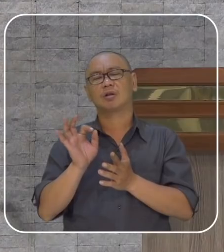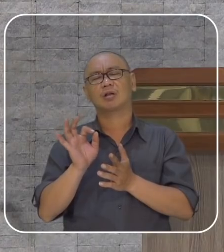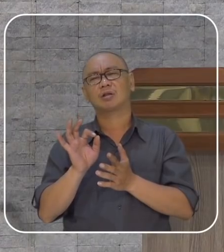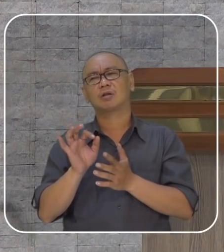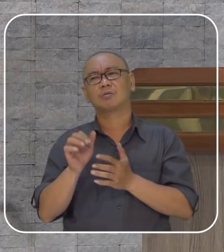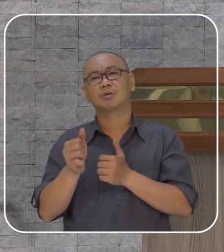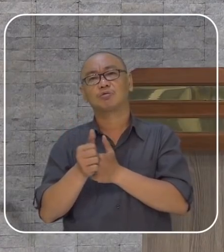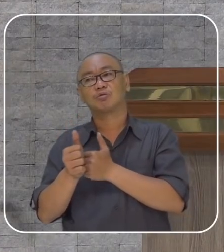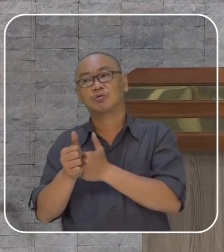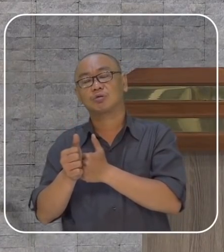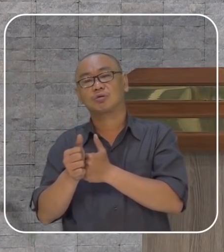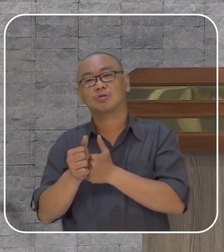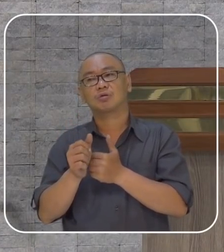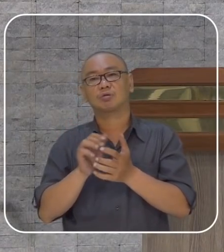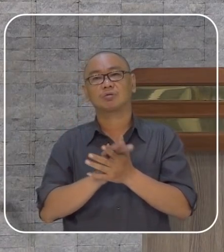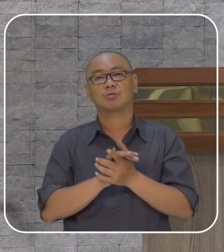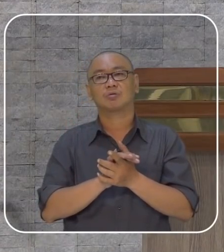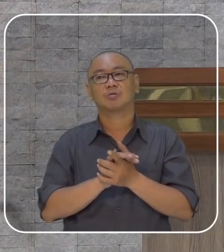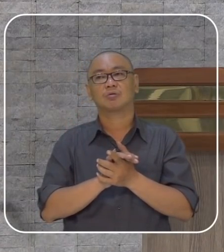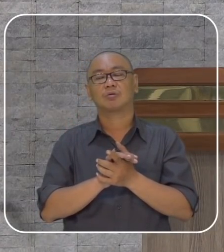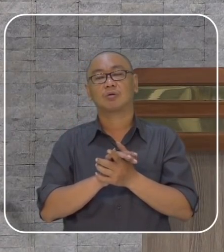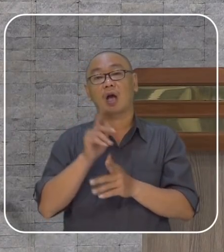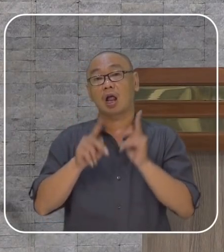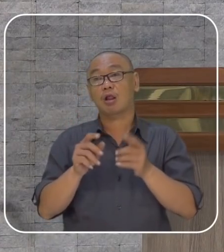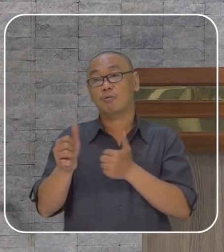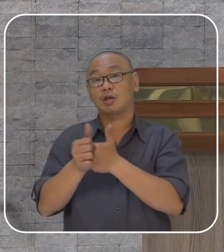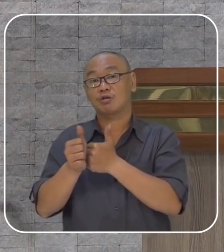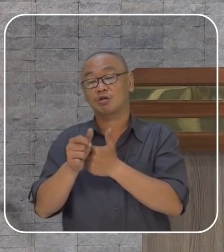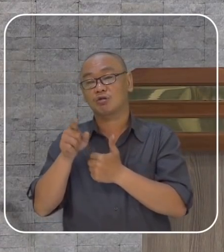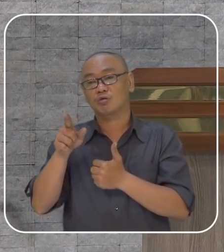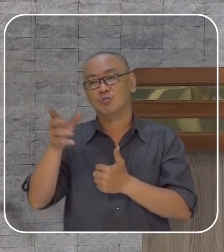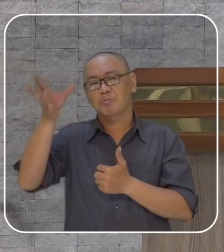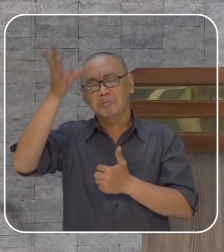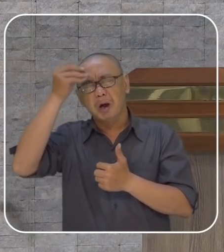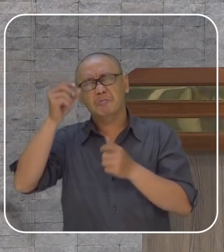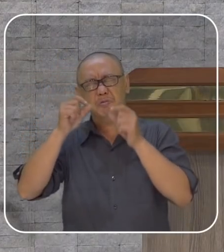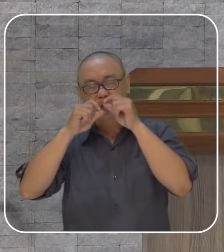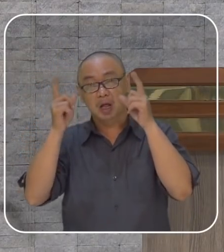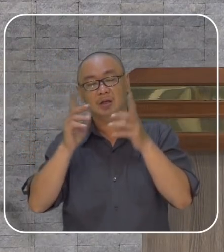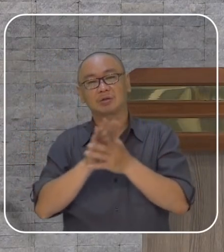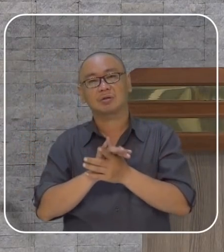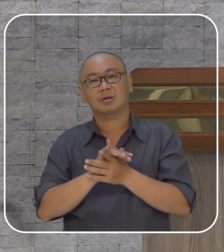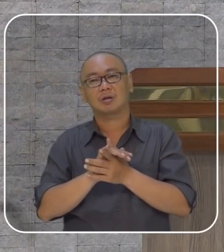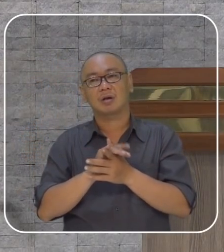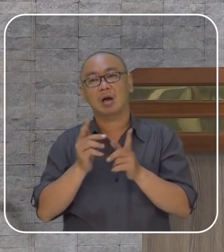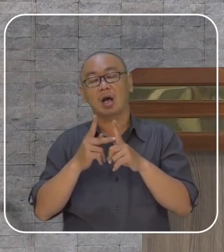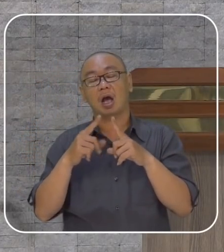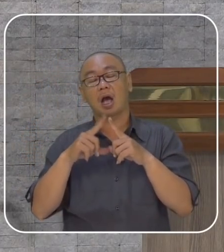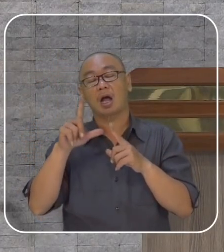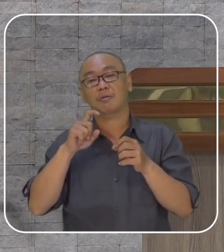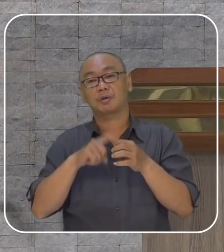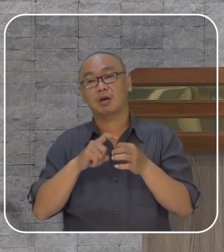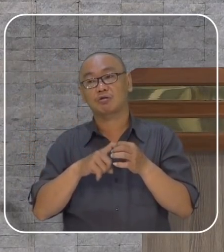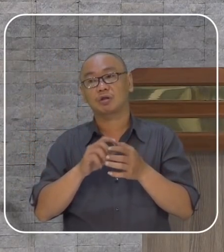kecuali kalau para pengikut itu mengerti dengan jelas dan menerima dengan pasti hal-hal yang bersangkutan